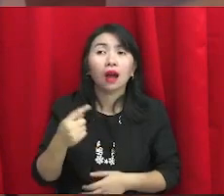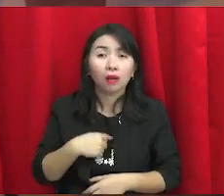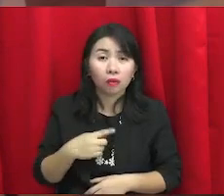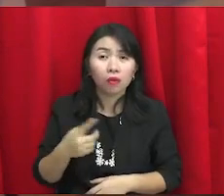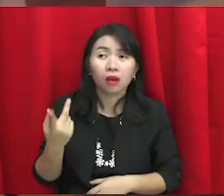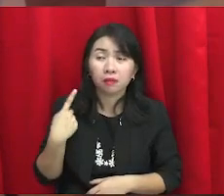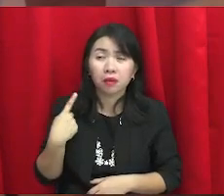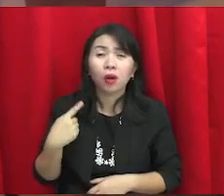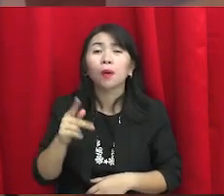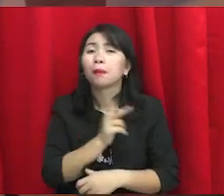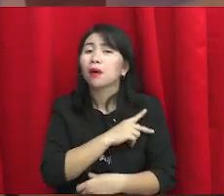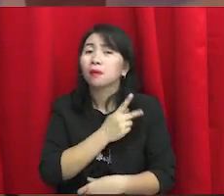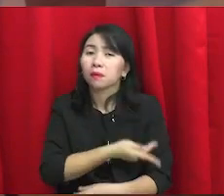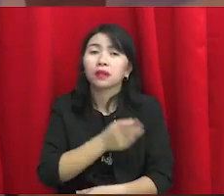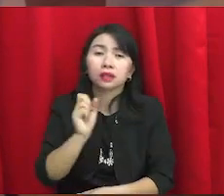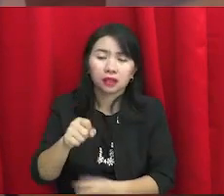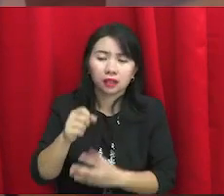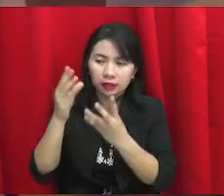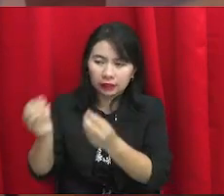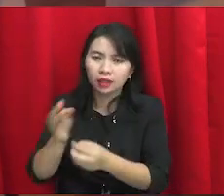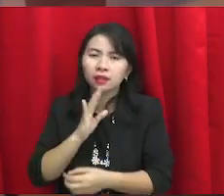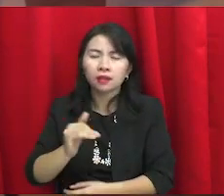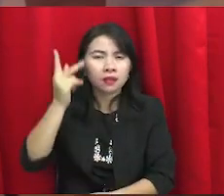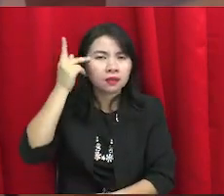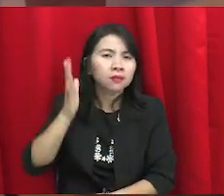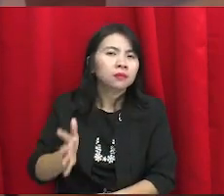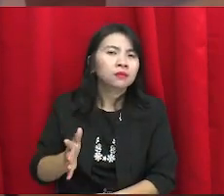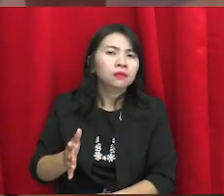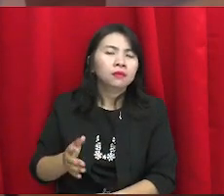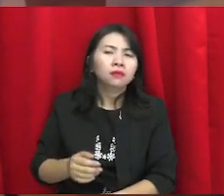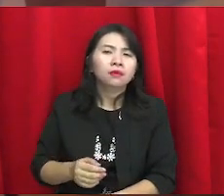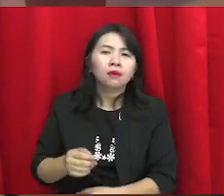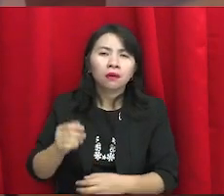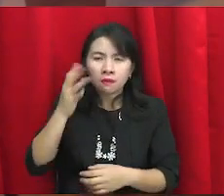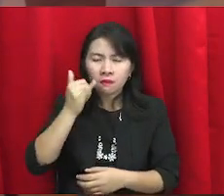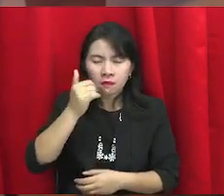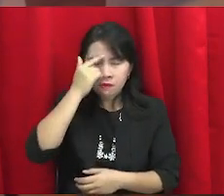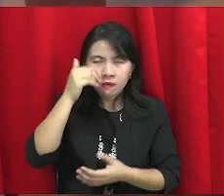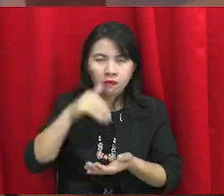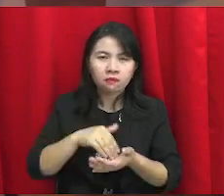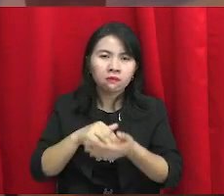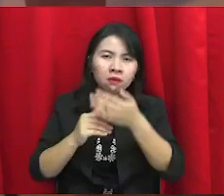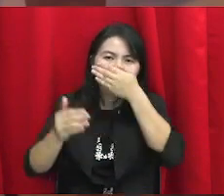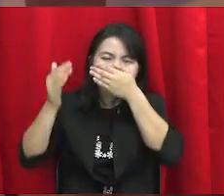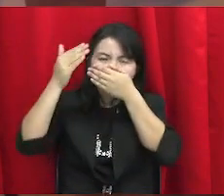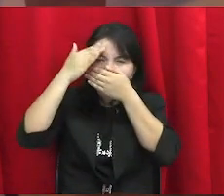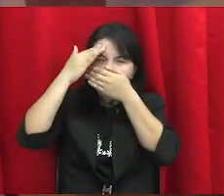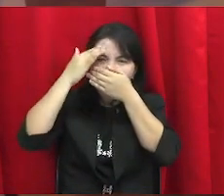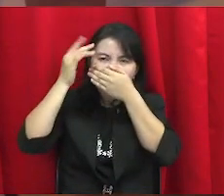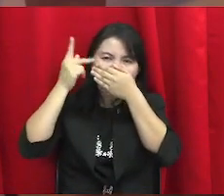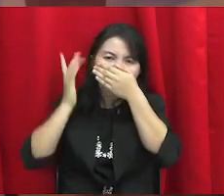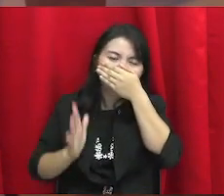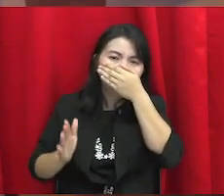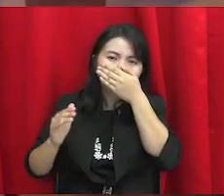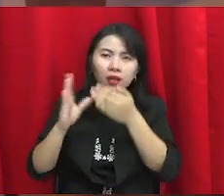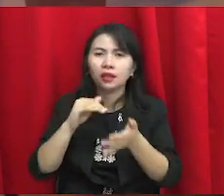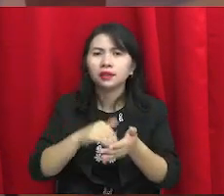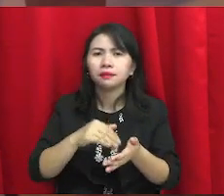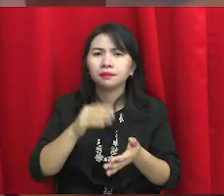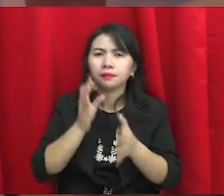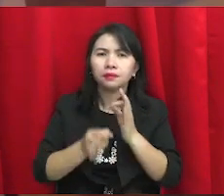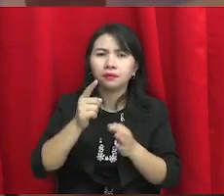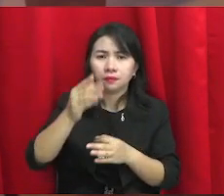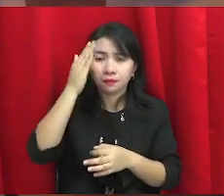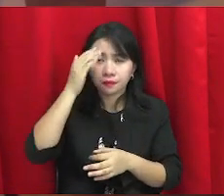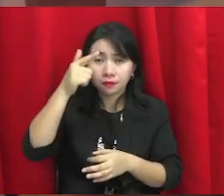power na binigay sa pastor dahil sa kinilala niyang pastor. The fact na kikilalanin mo ang pastor mo, na